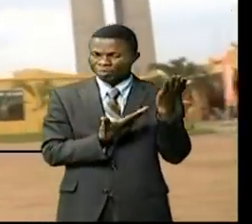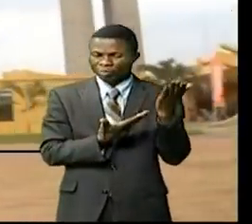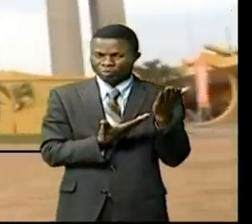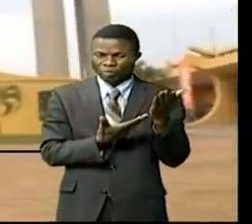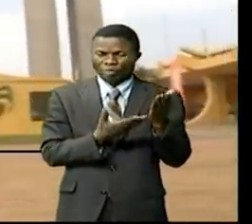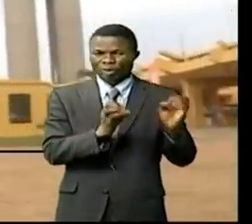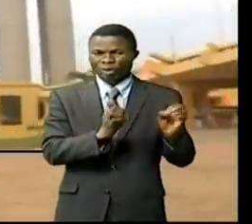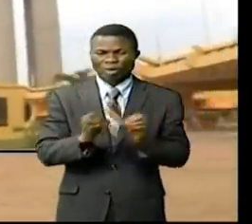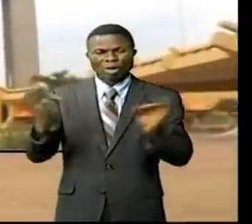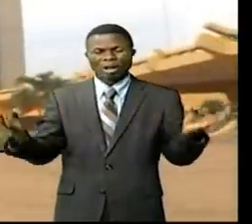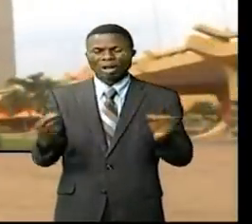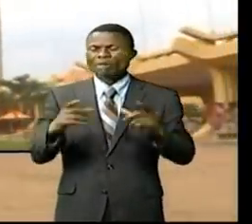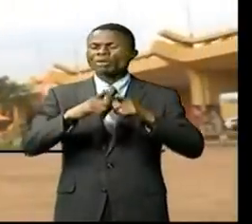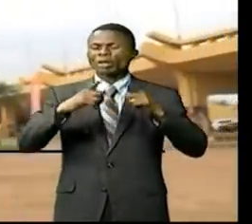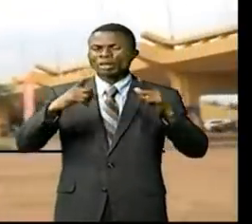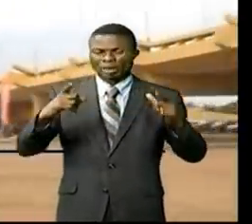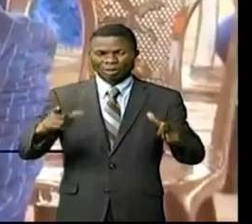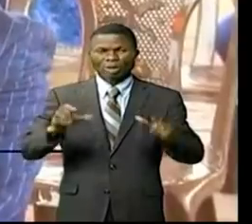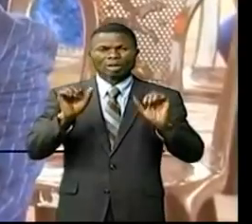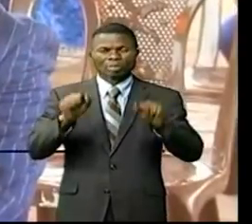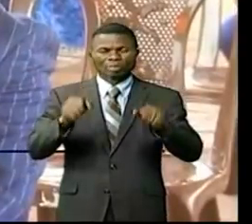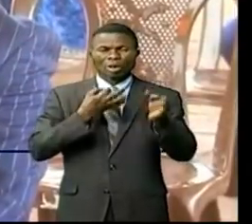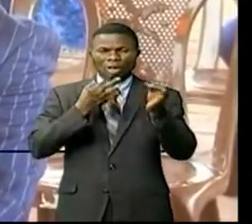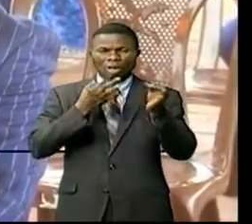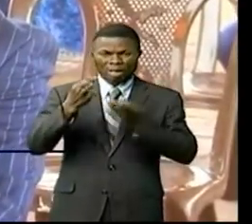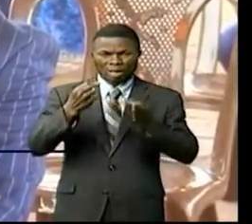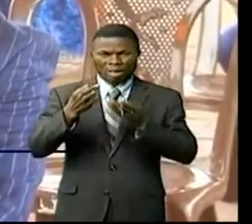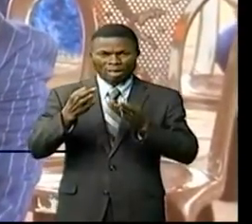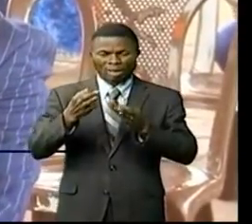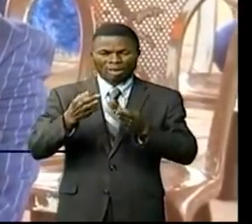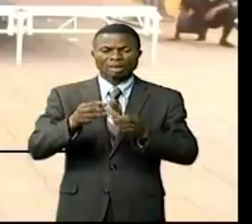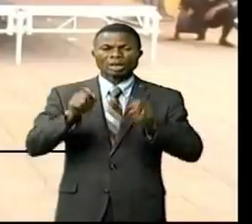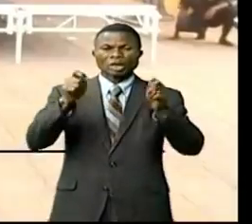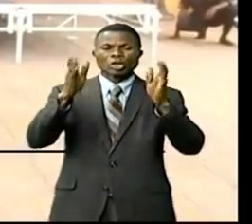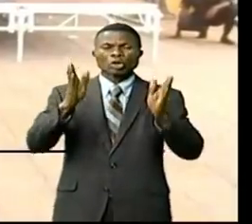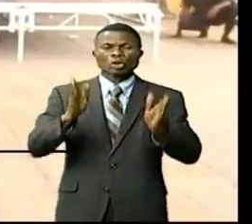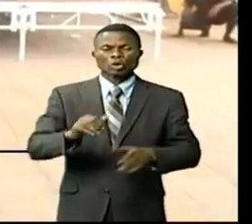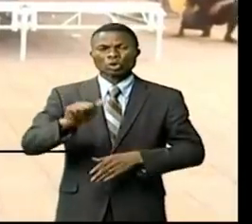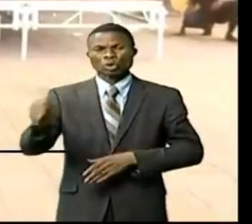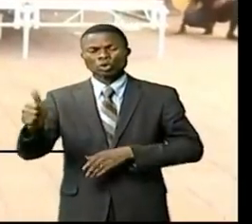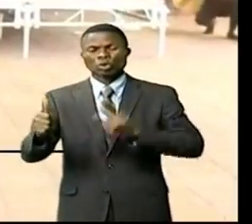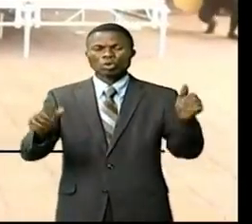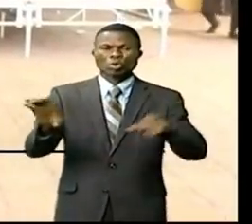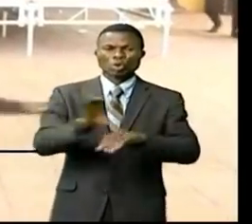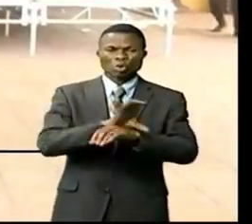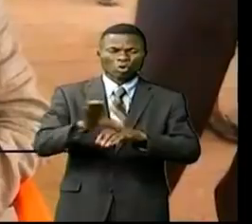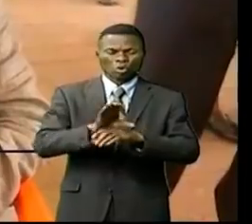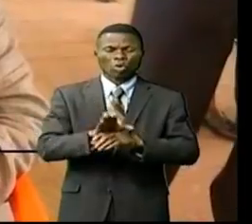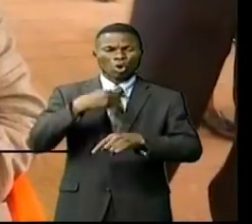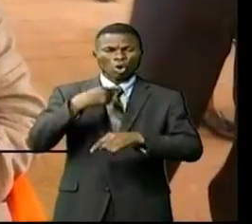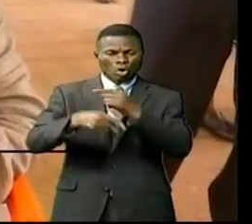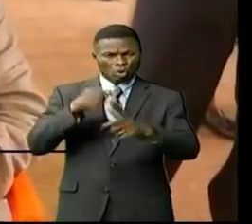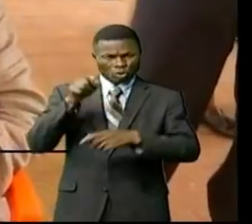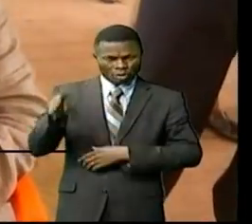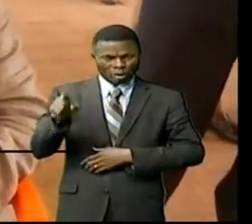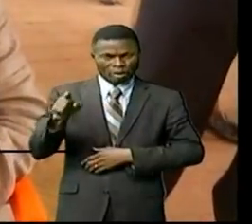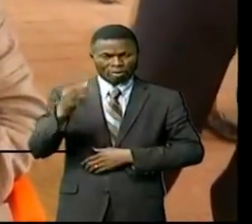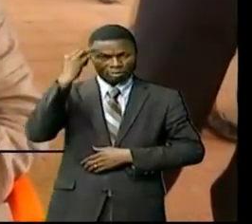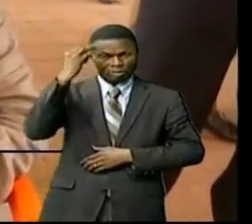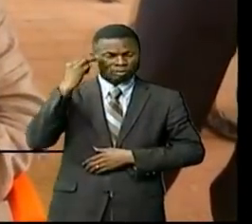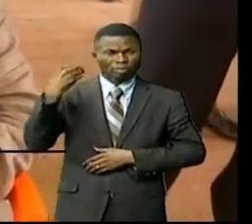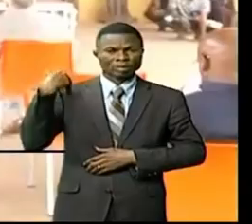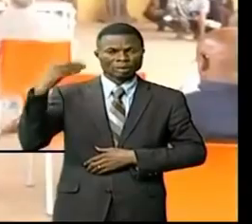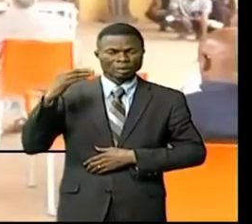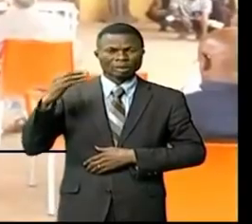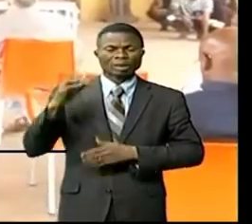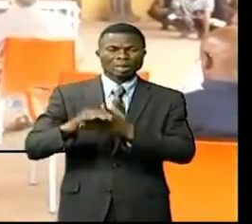grands événements. Il y a lieu de souligner que grâce à Mediamage, d'autres activités s'exercent déjà sur place. Le ministre d'État,